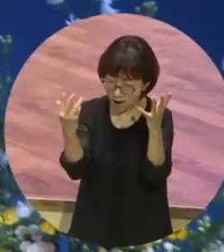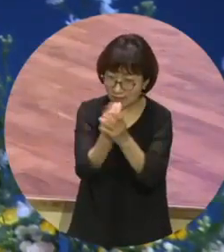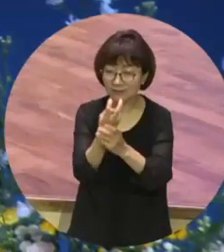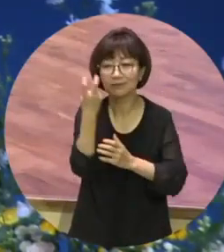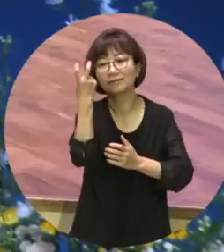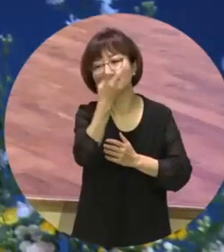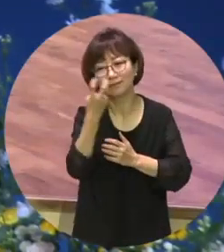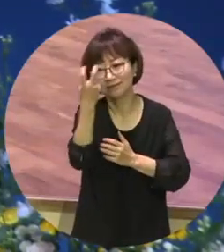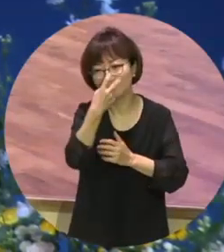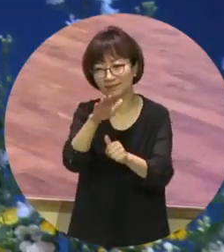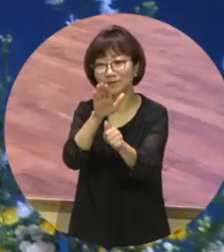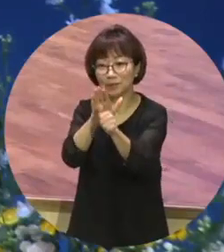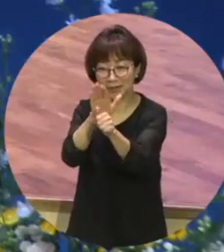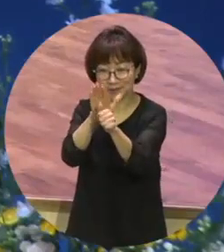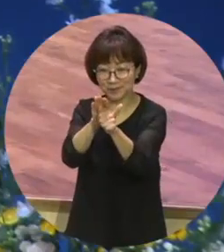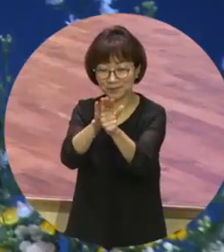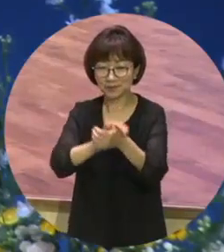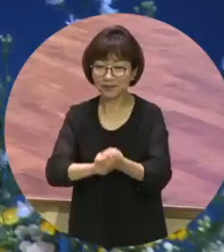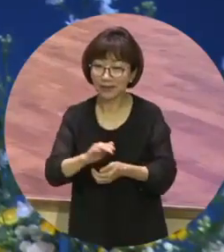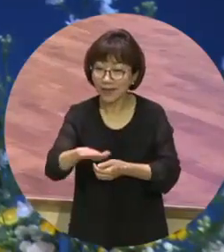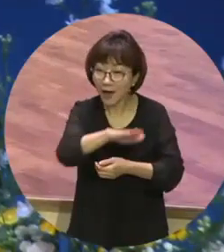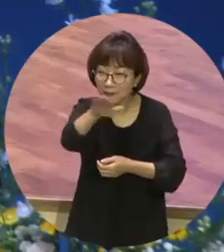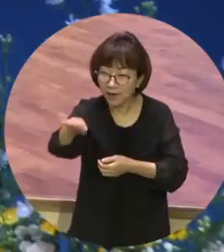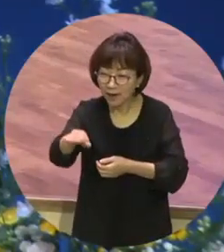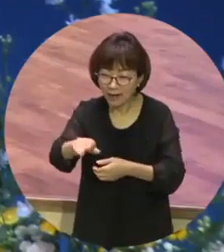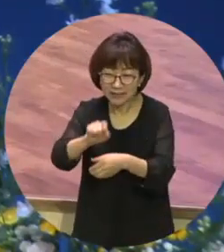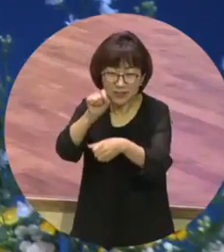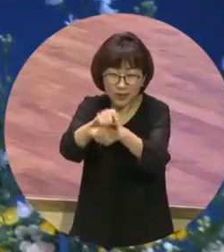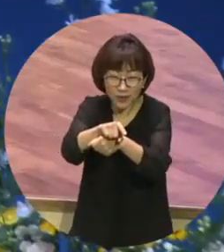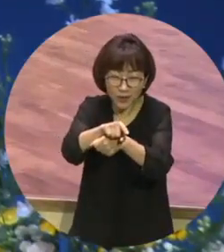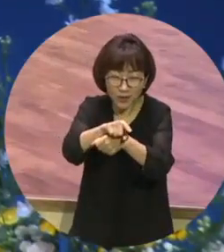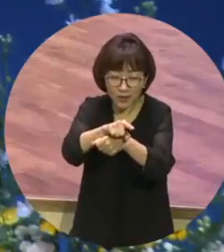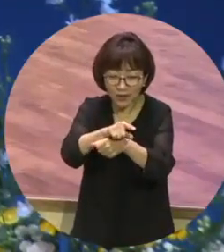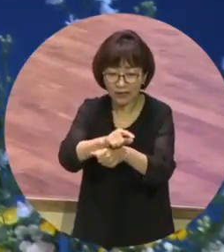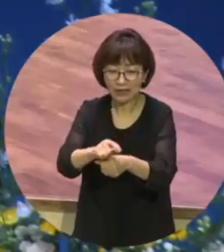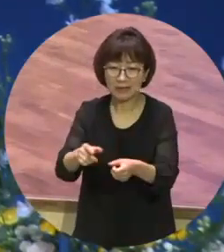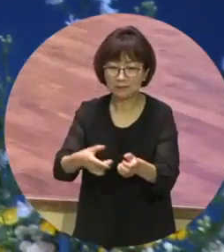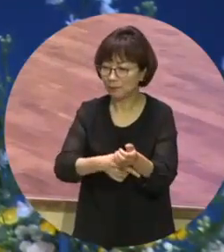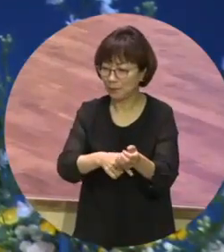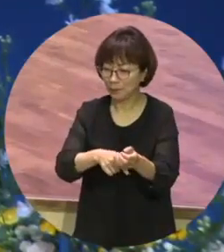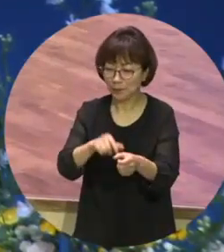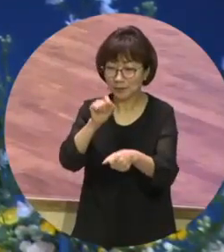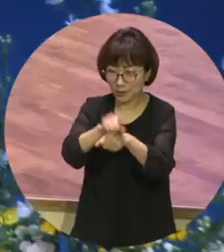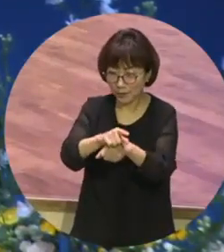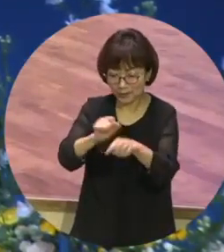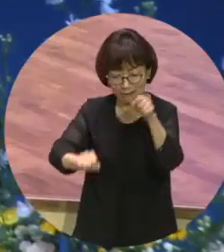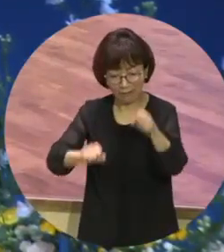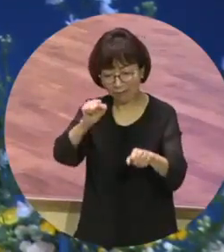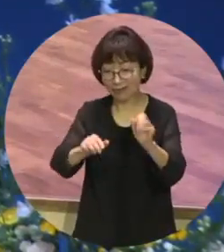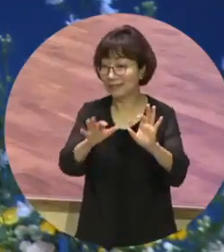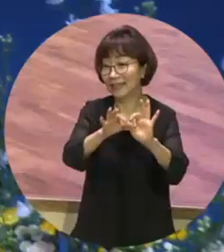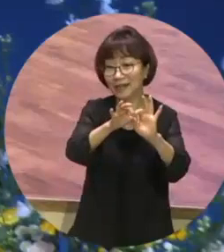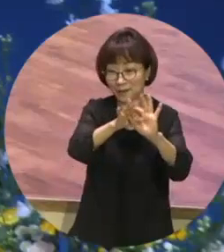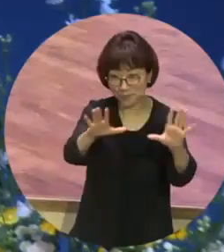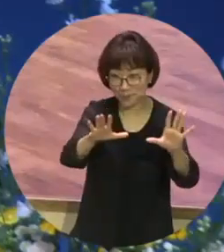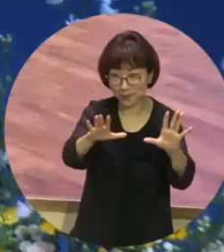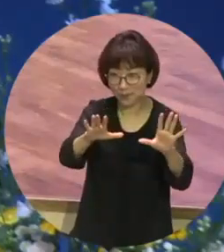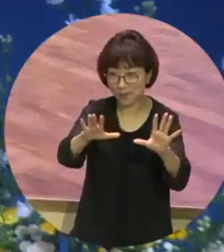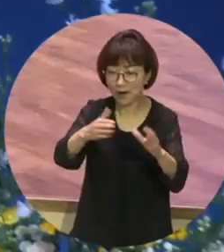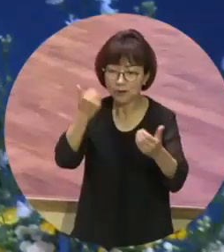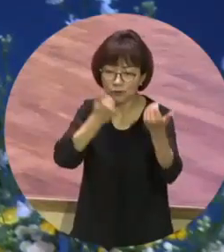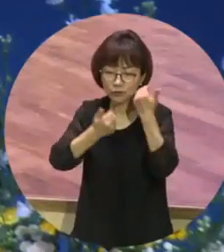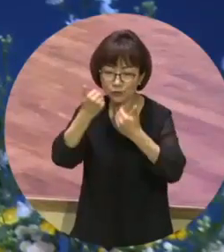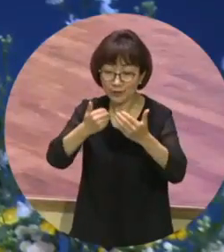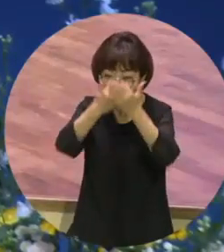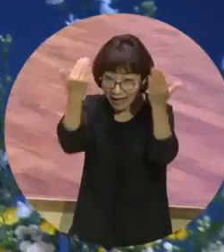말은 여러분의 성격이 어떻고 습관이 어떻고 문화가 어떻든 상관없이 하나님이 구원받은 자녀는 끝까지